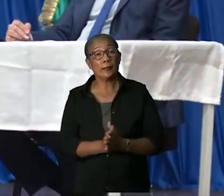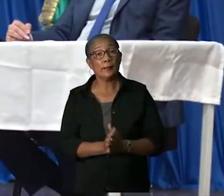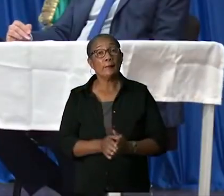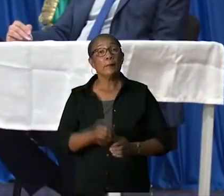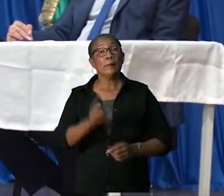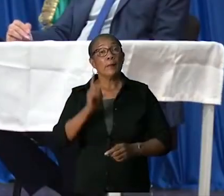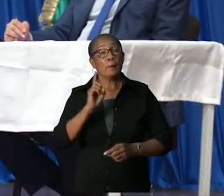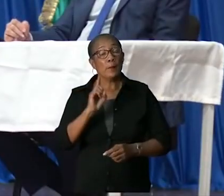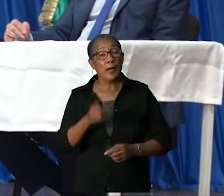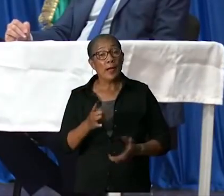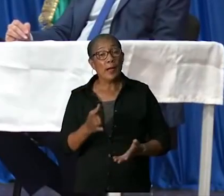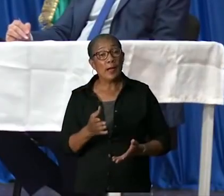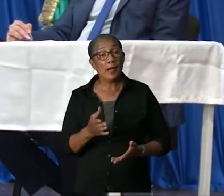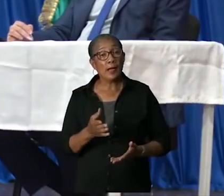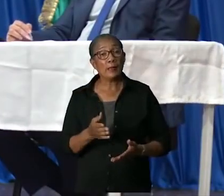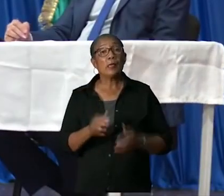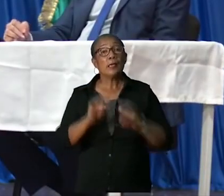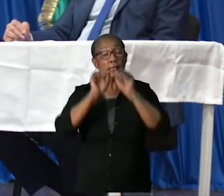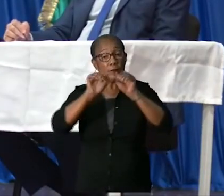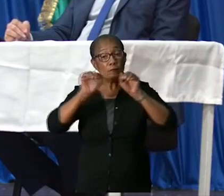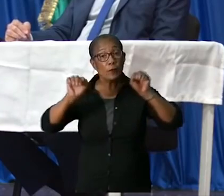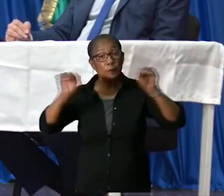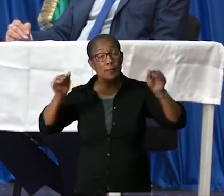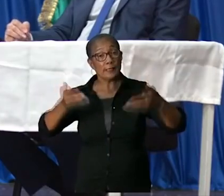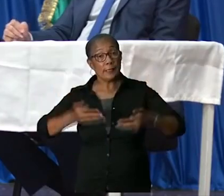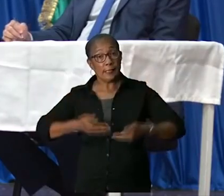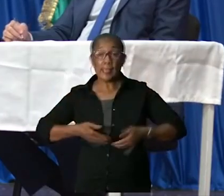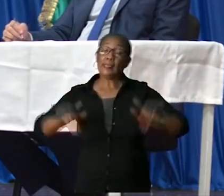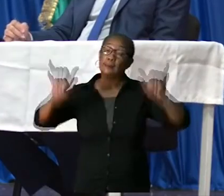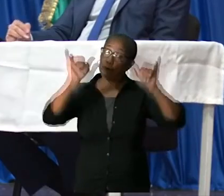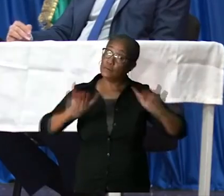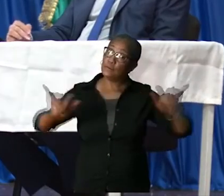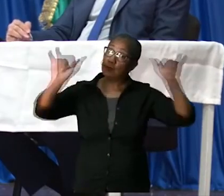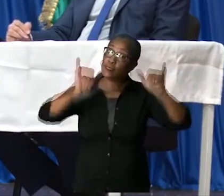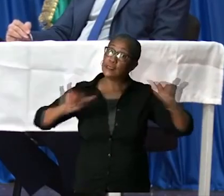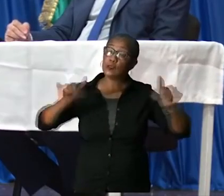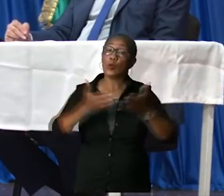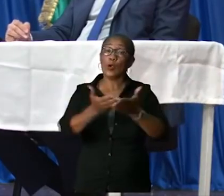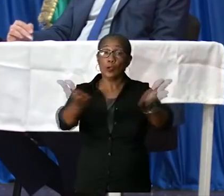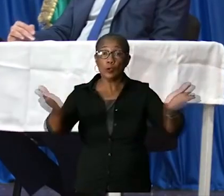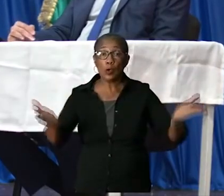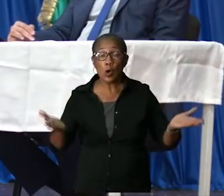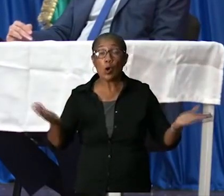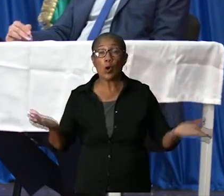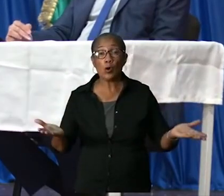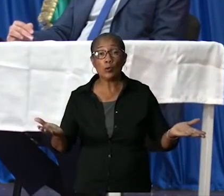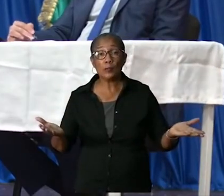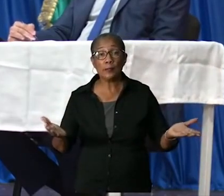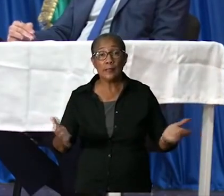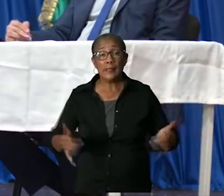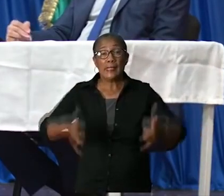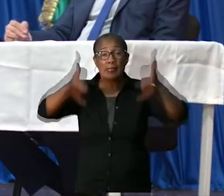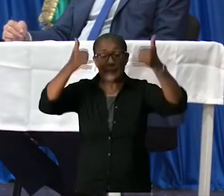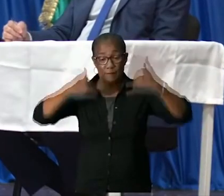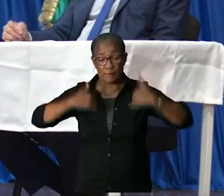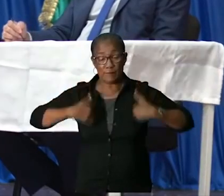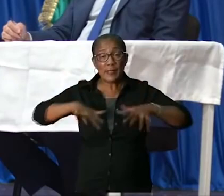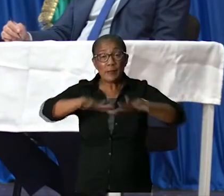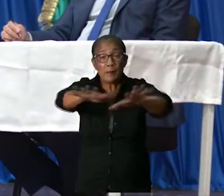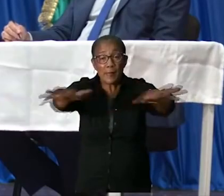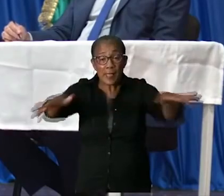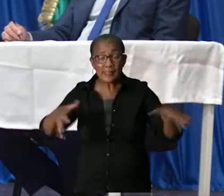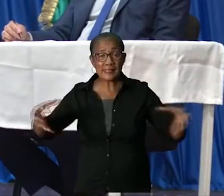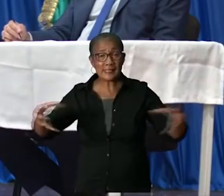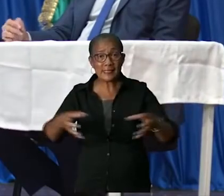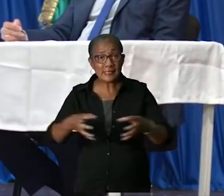waar bijvoorbeeld informatie binnenkomt dat er feestjes gehouden worden, hele groepen van mensen dicht op elkaar